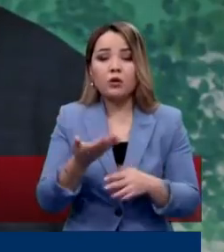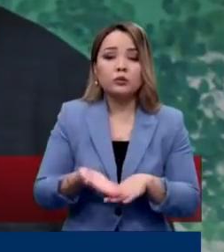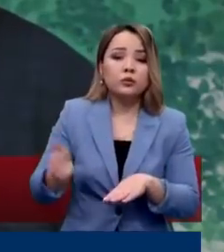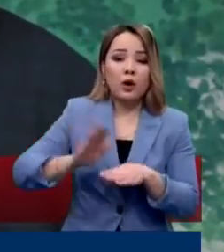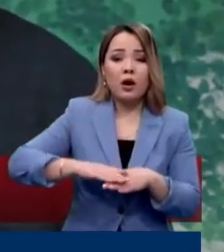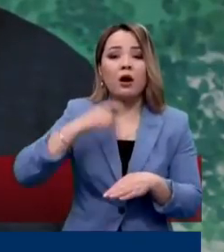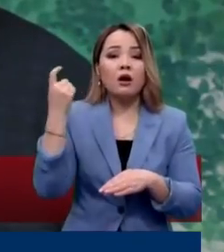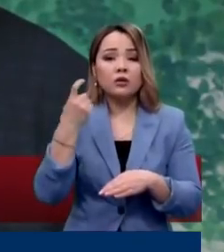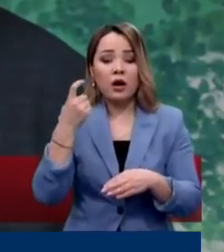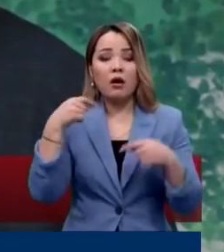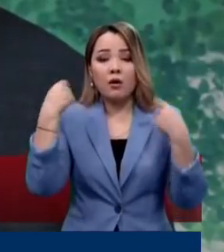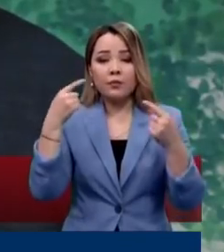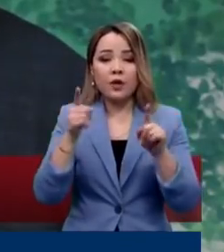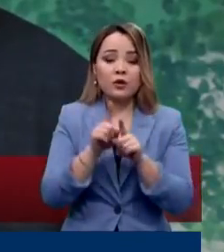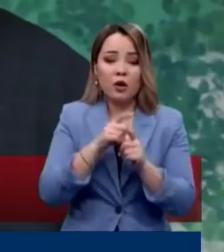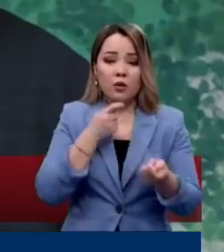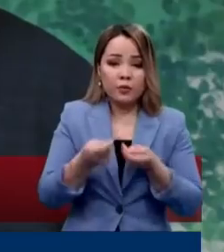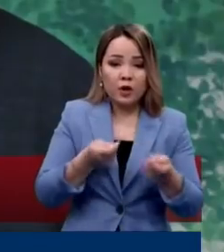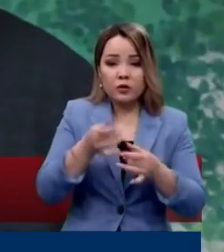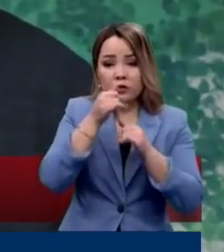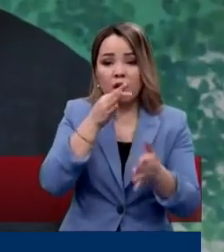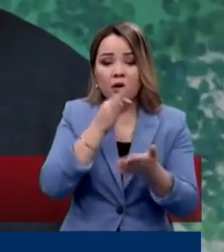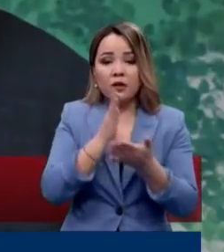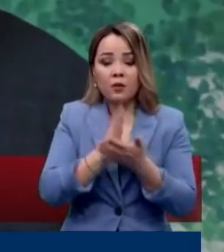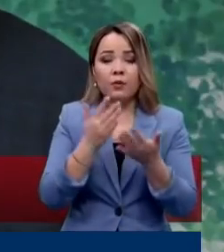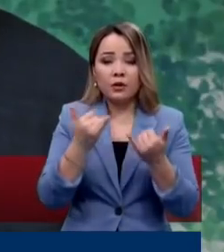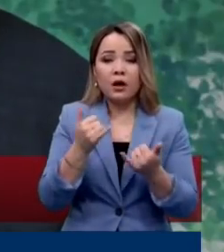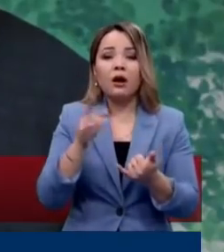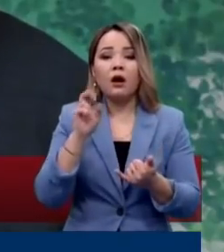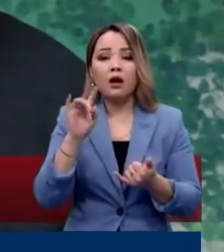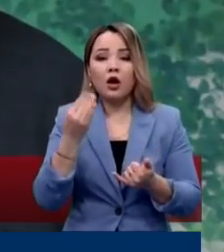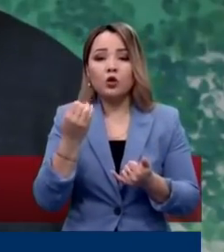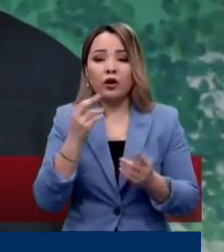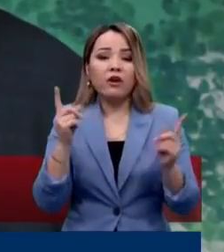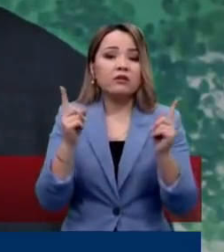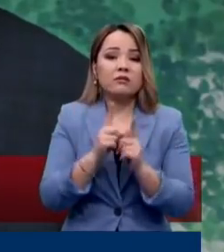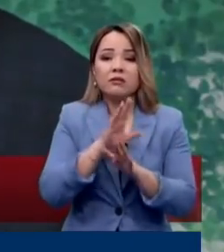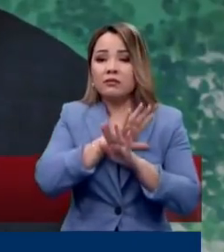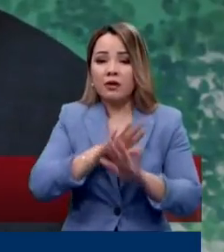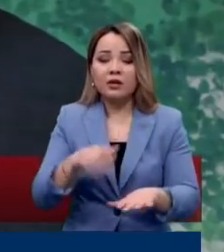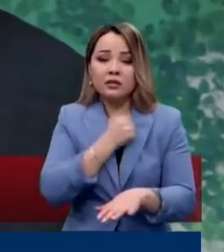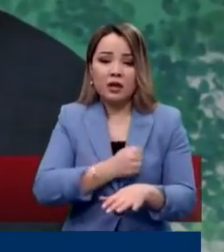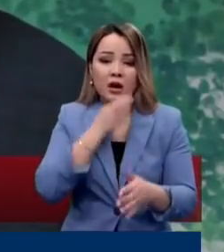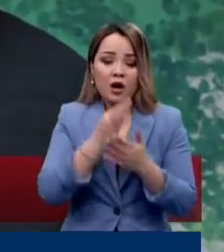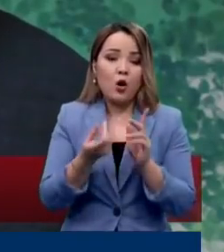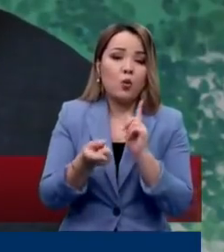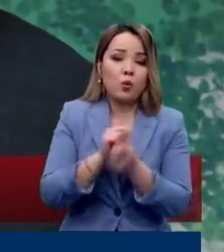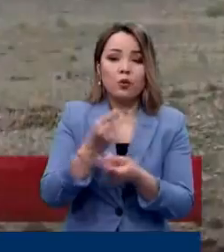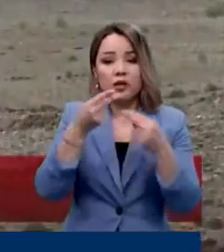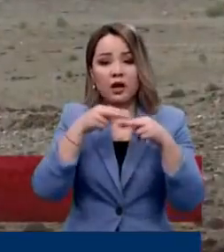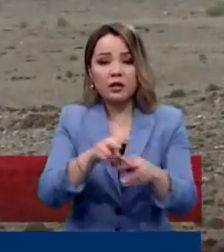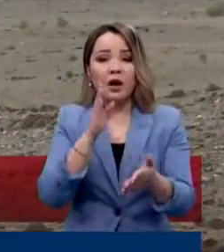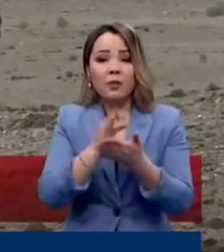біз заңдарға ұсыныс айтып жатыр. 317-ші ережеге құдық қазу, субсидия жөнінде соның ешқандай өзгерістер енгізілмей